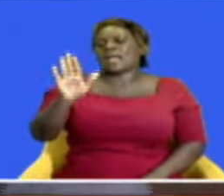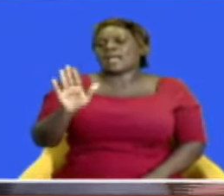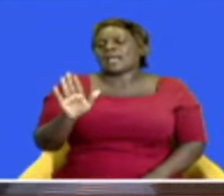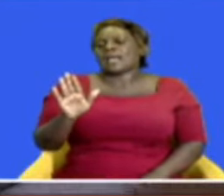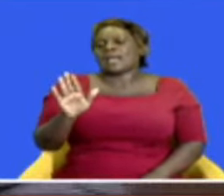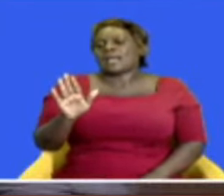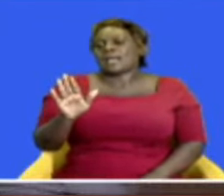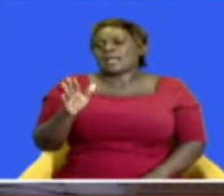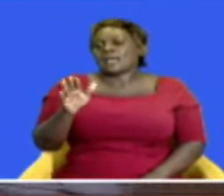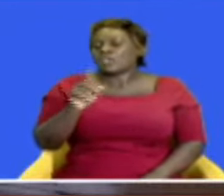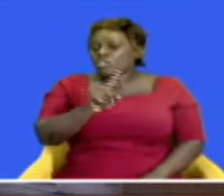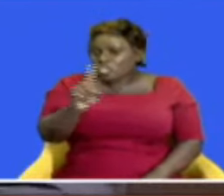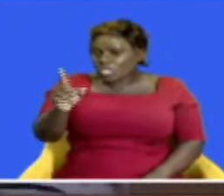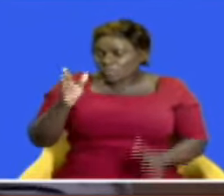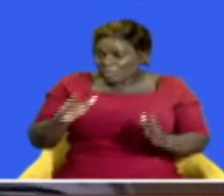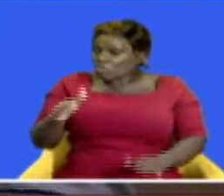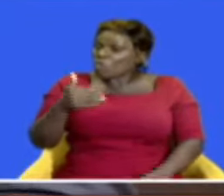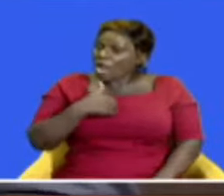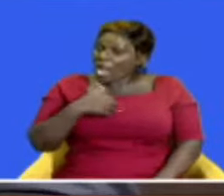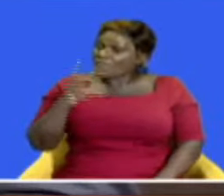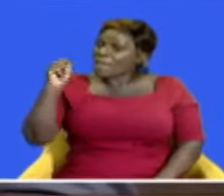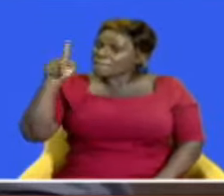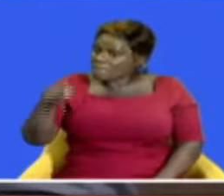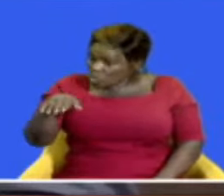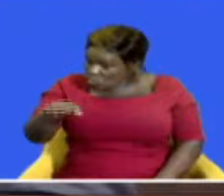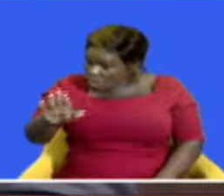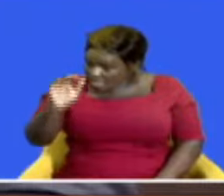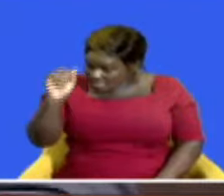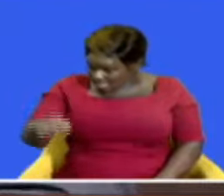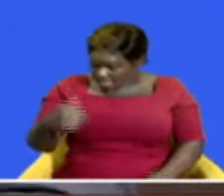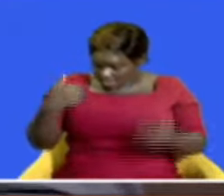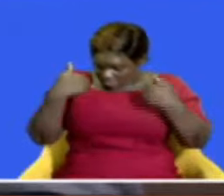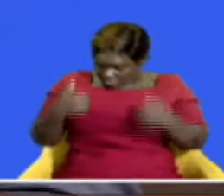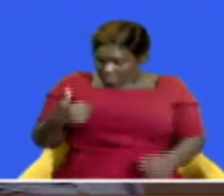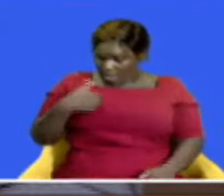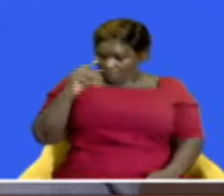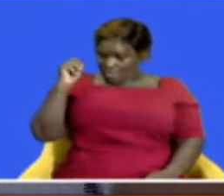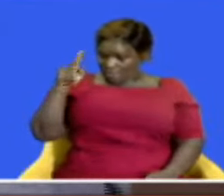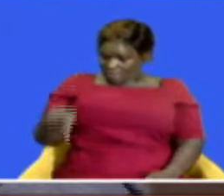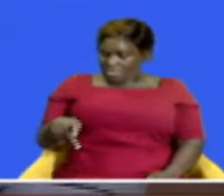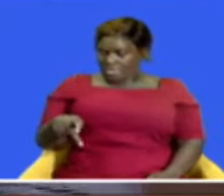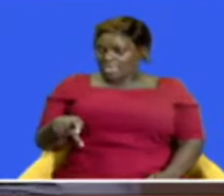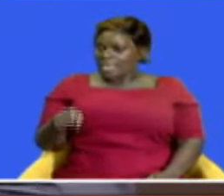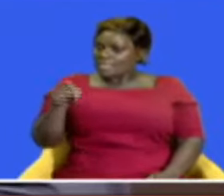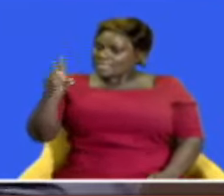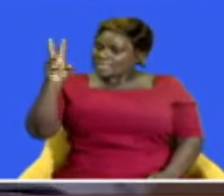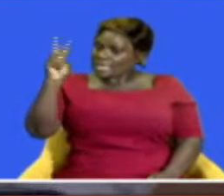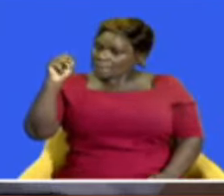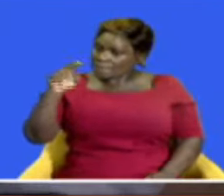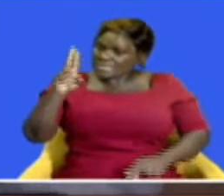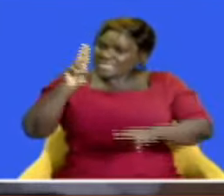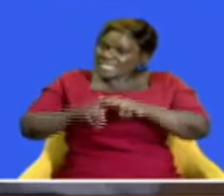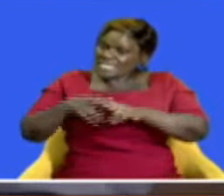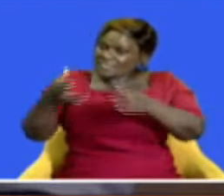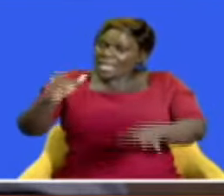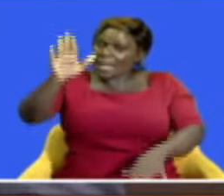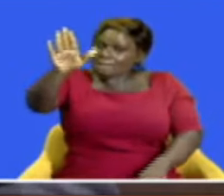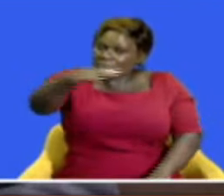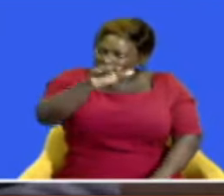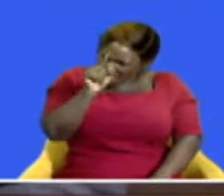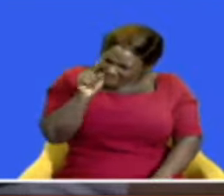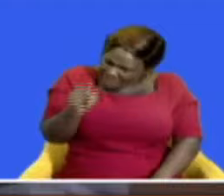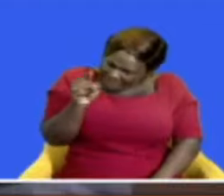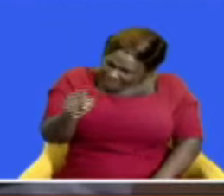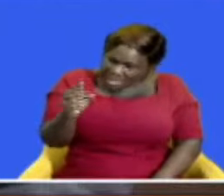kila mtu ako na mbunge. Wewe pale unatoka uko na mbunge, mimi niko na mbunge, mwingine ako na mbunge, na huyo mbunge anaketi pale kwenye bunge. Sasa